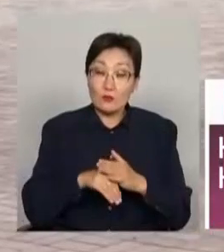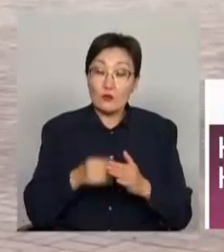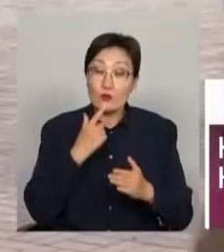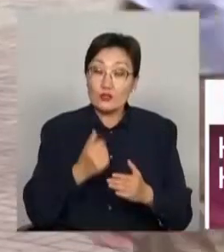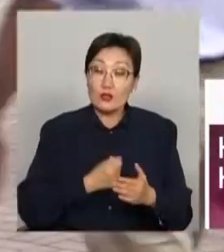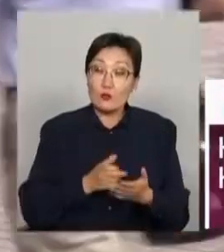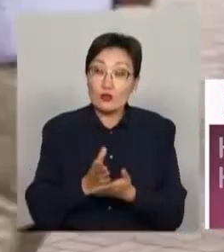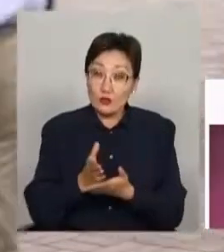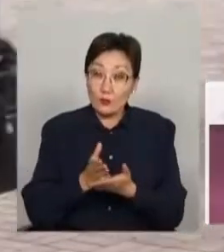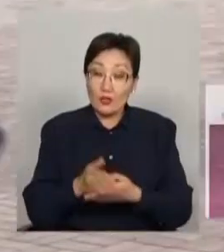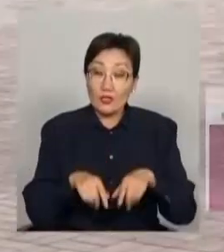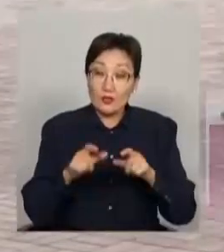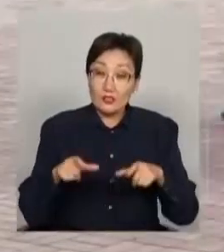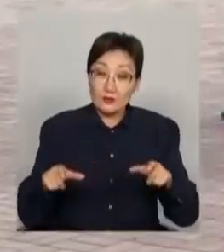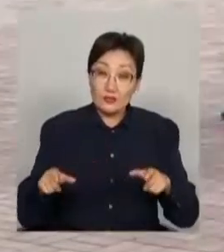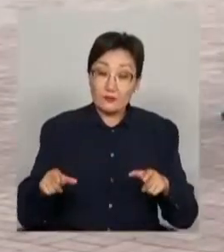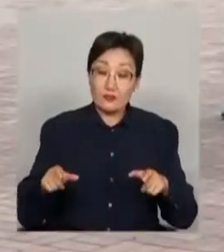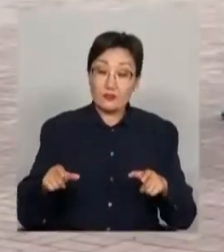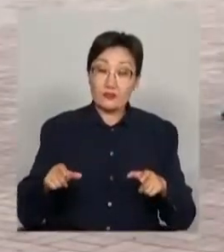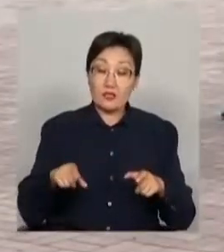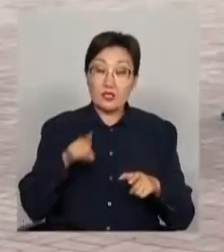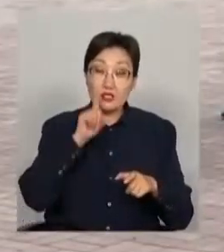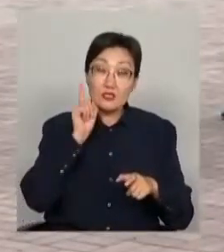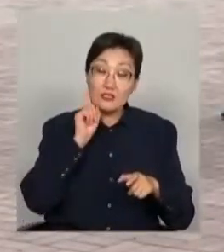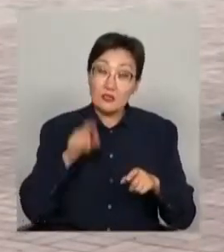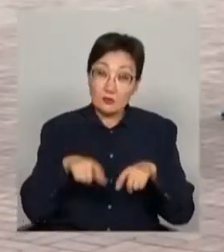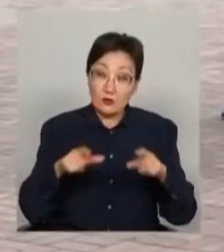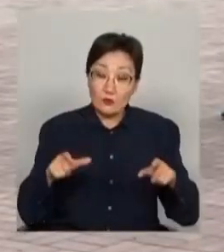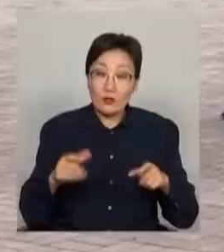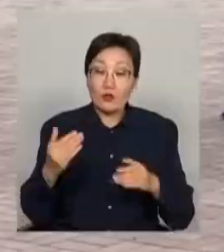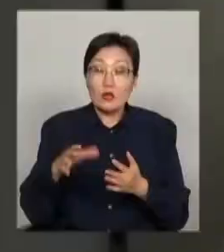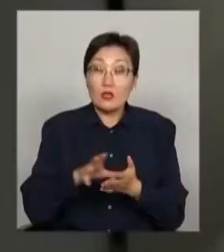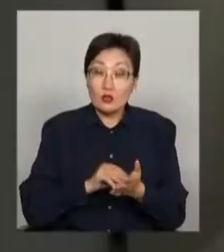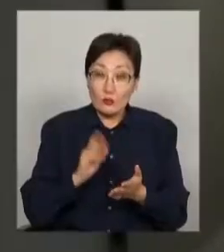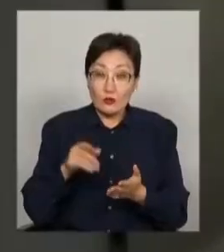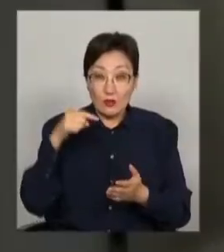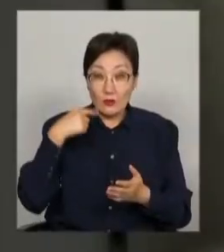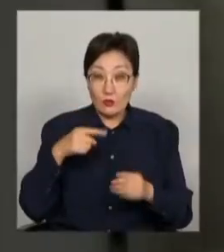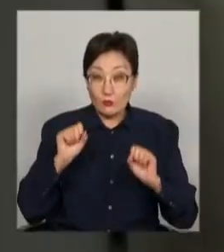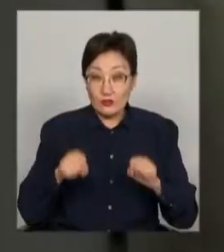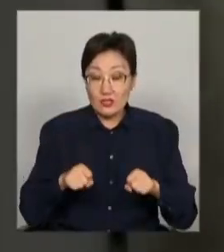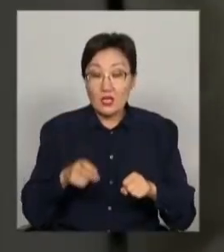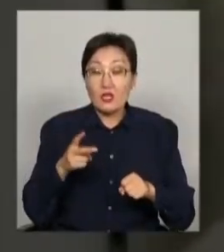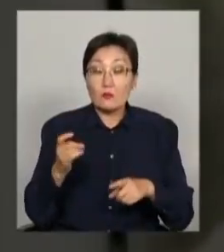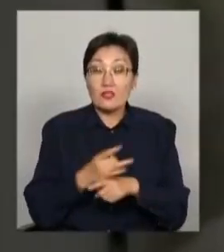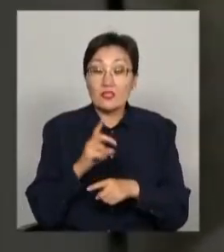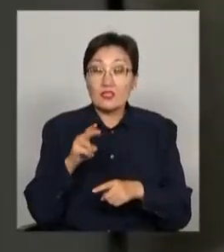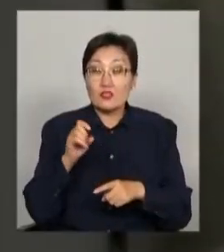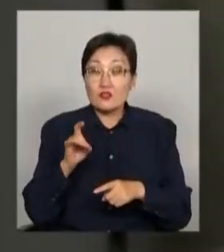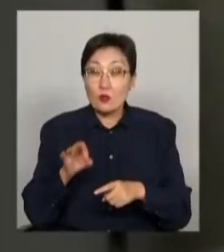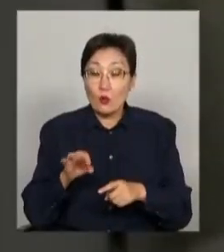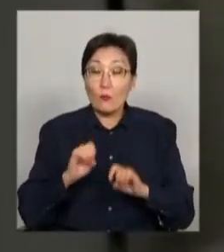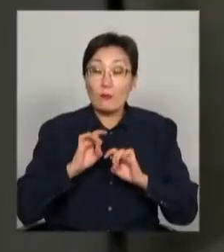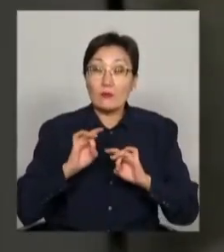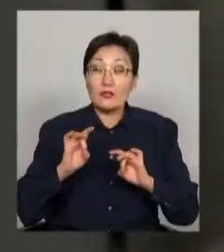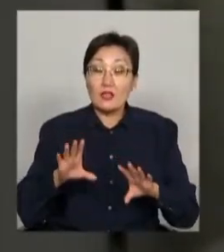әскери борыштарын өтеп атқан жас сарбаздардың үлгі деп айтуға болады. Талғат Бегелдиев 2 мәрте кеңес одағының батыры